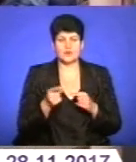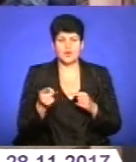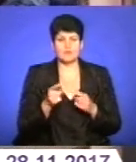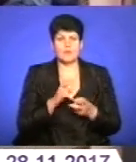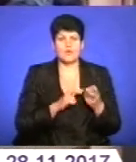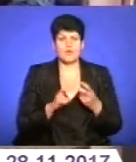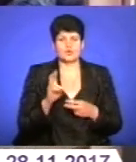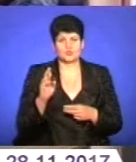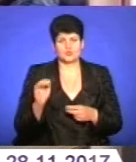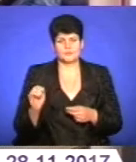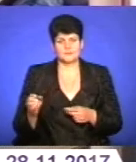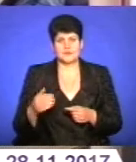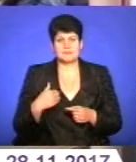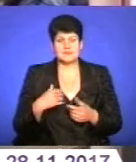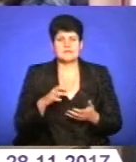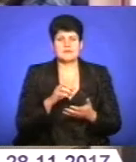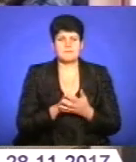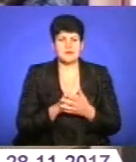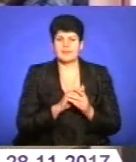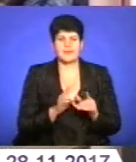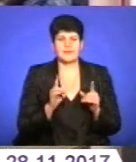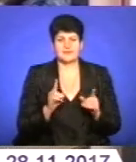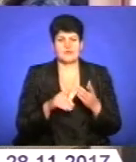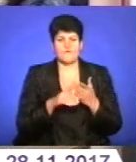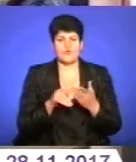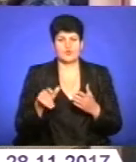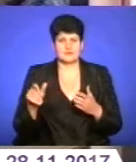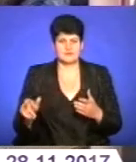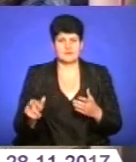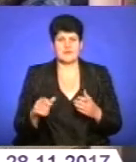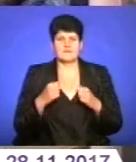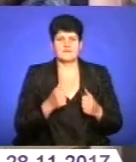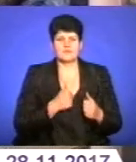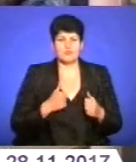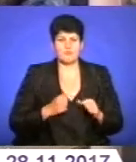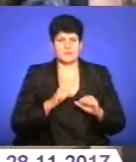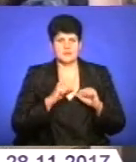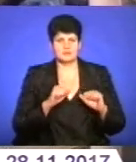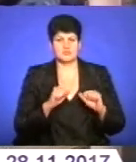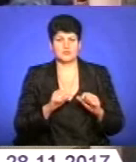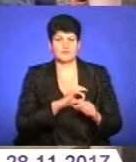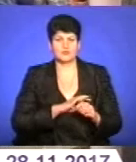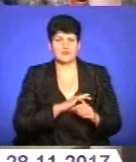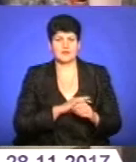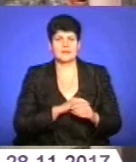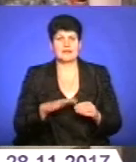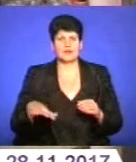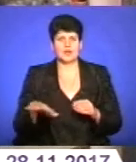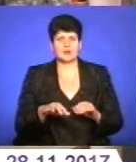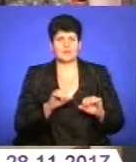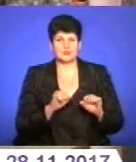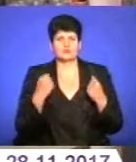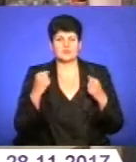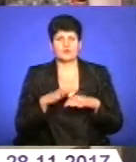пошук. І ми займалися не тільки там волонтерством, а військово-патріотичним вихованням, територіальною обороною, іншими такими